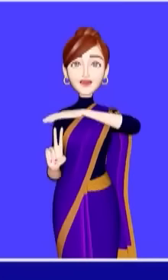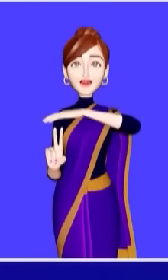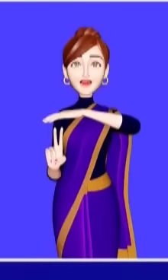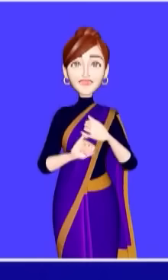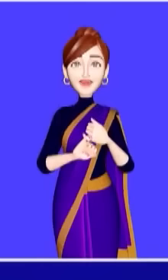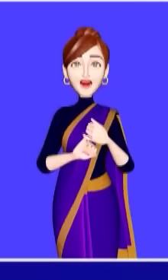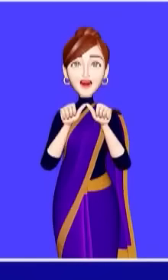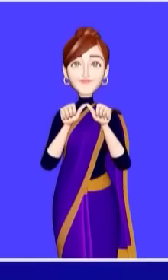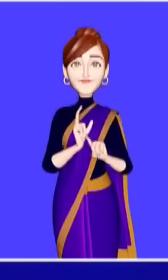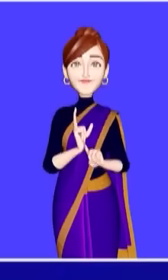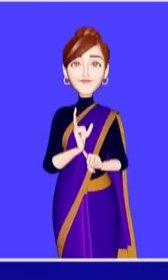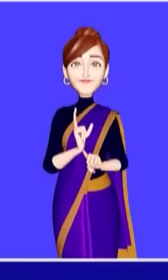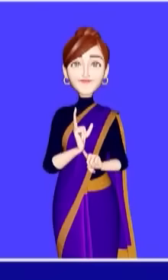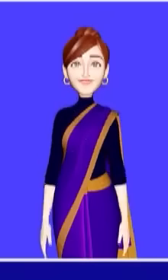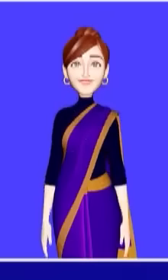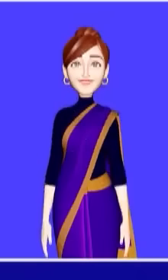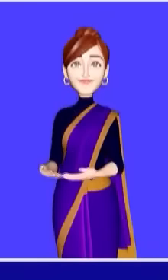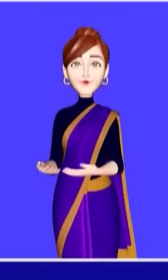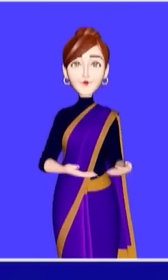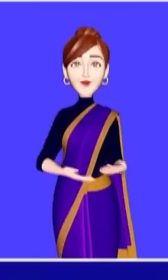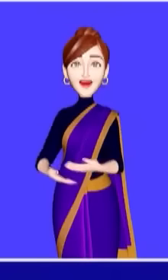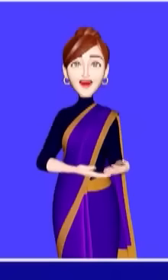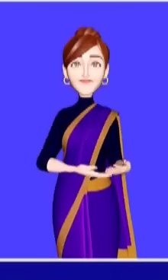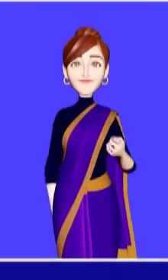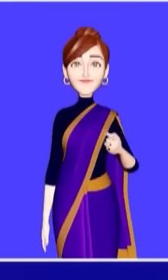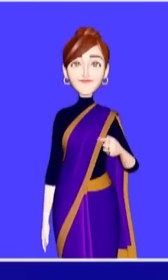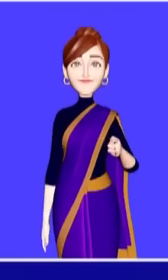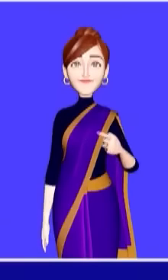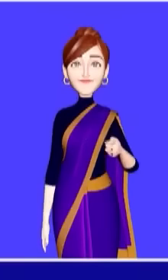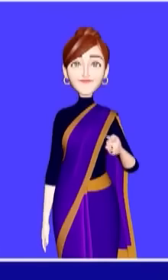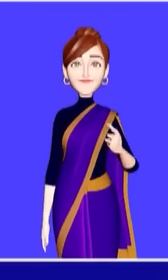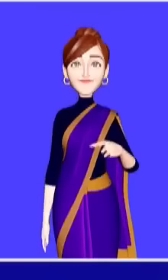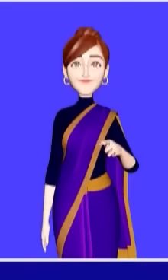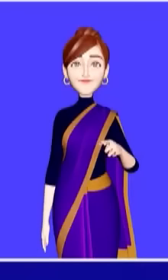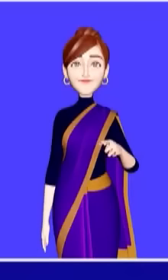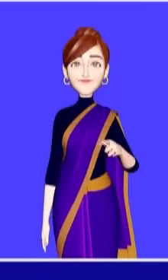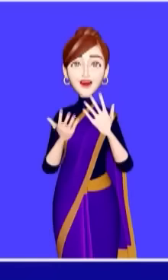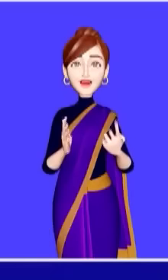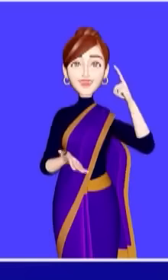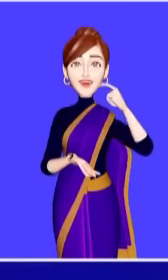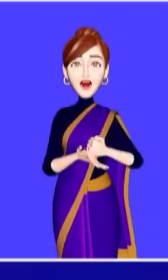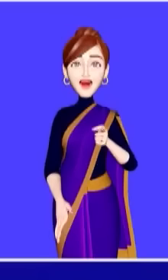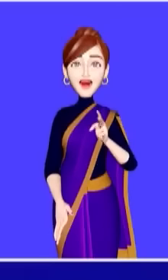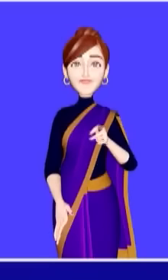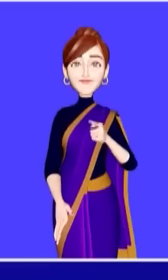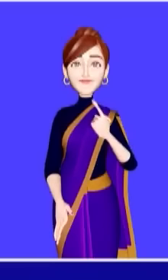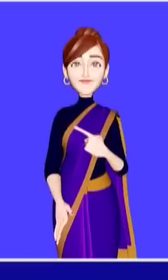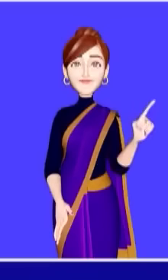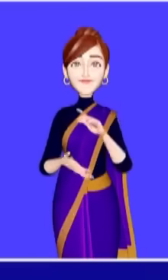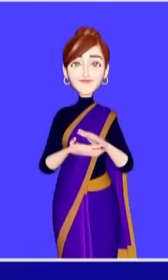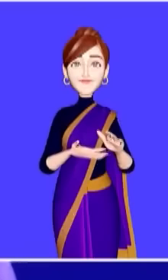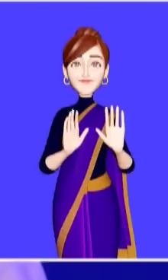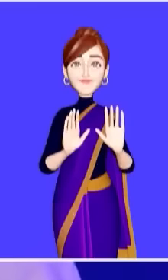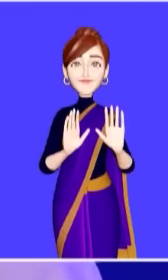यही बात एआई में है। आज कल्पना करना मुश्किल है